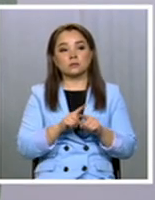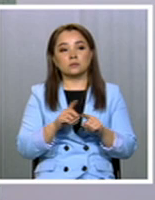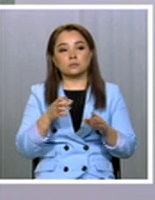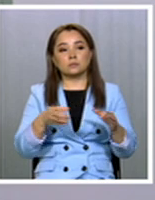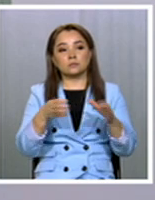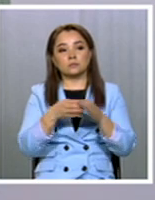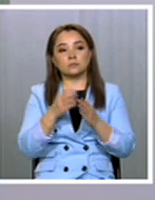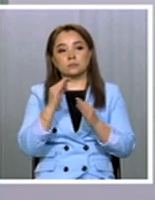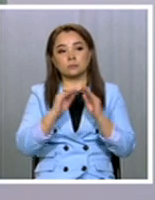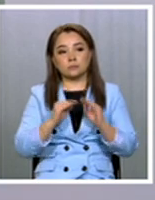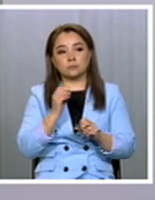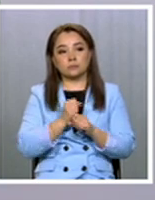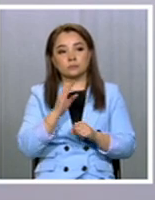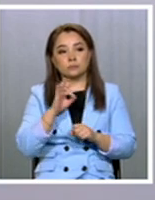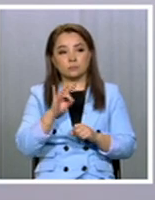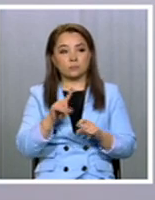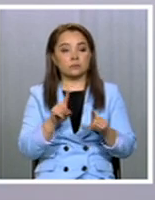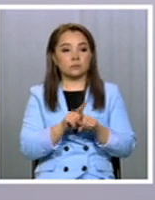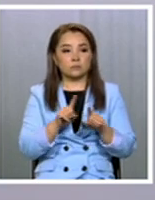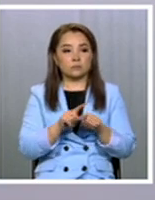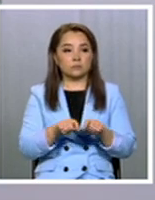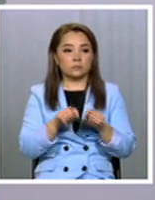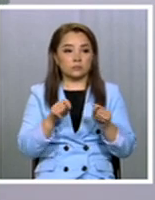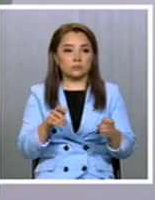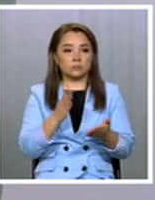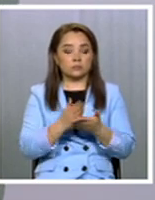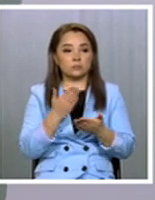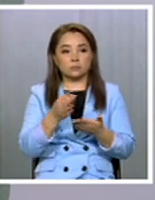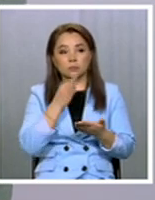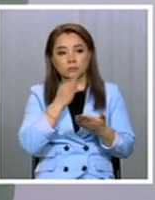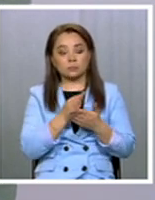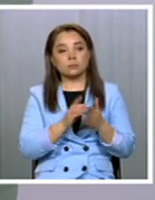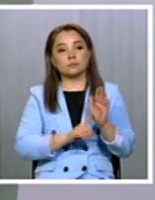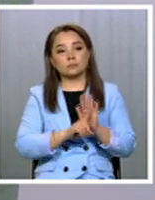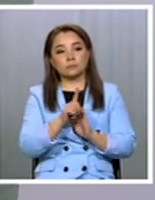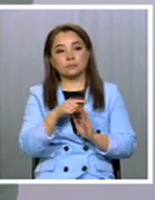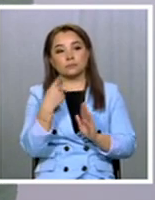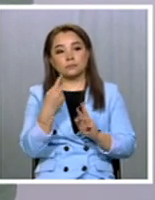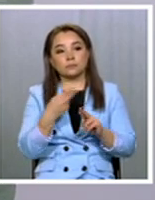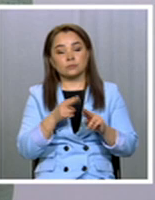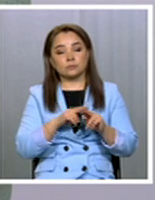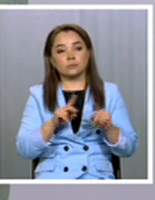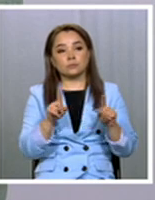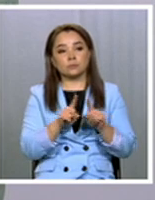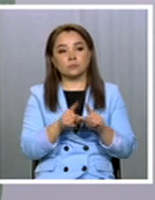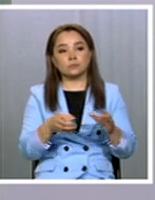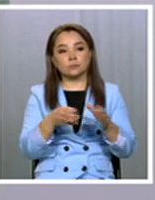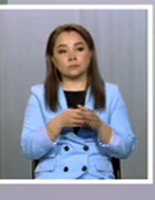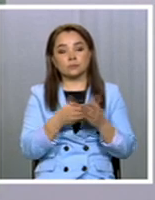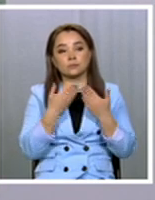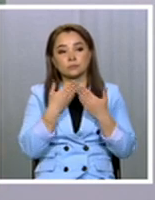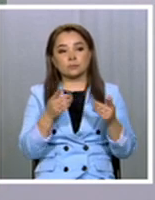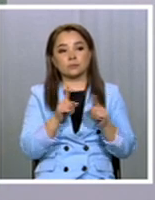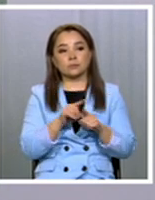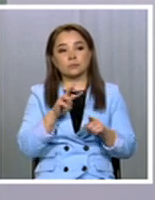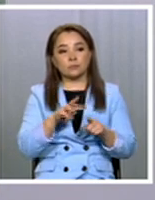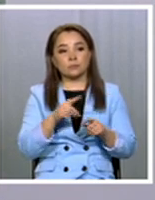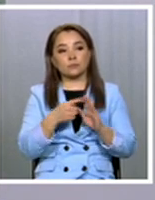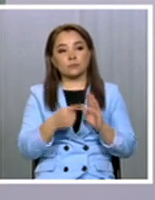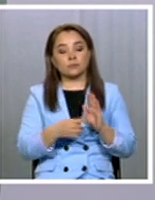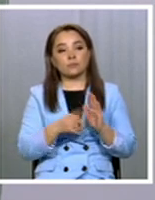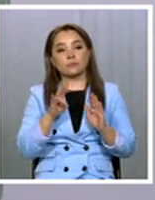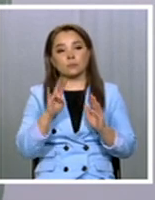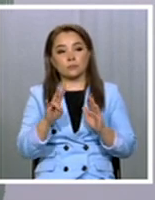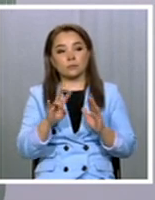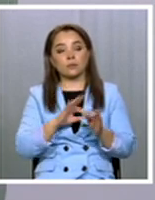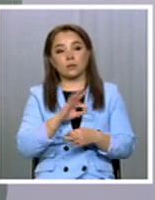цикл, яғни for ашылады. Мұнда бастапқы мәні 1, соңғы мәні n-ді m-ге бөлгендегі